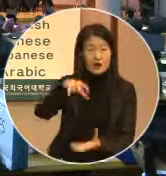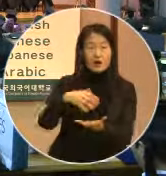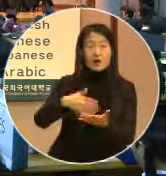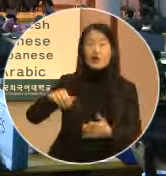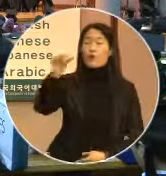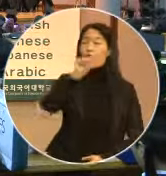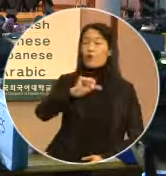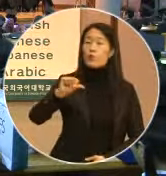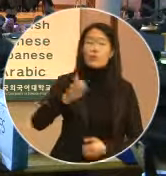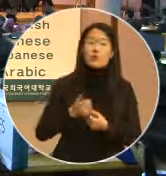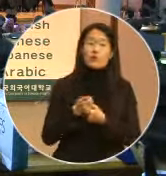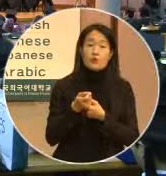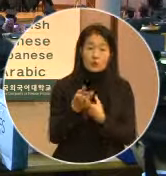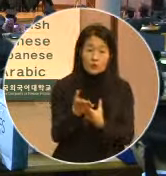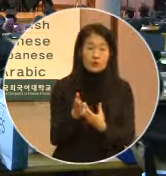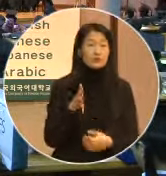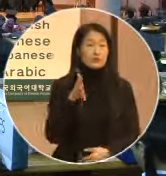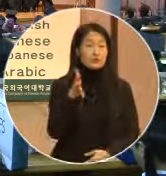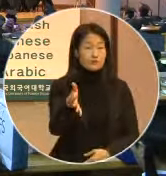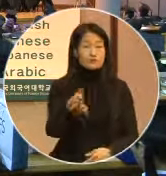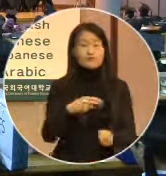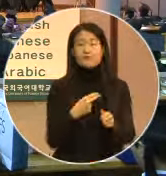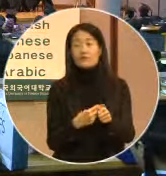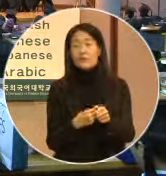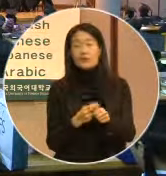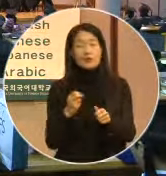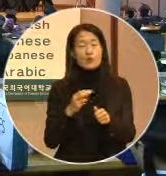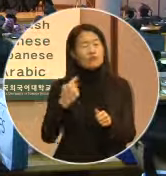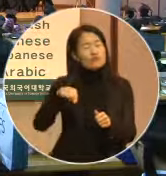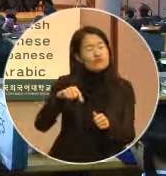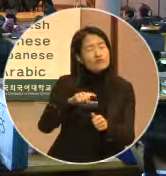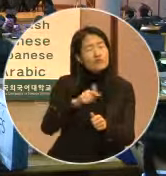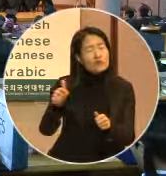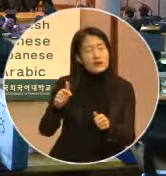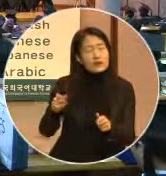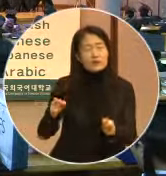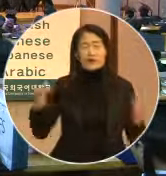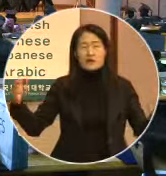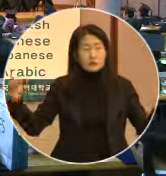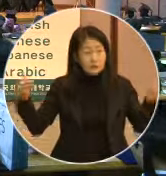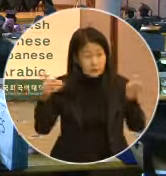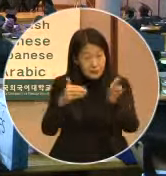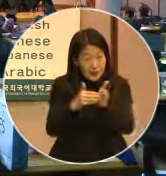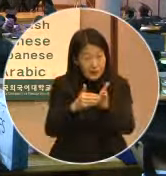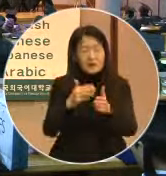5천여 평 규모의 전용 교사의 준공을 8월에 앞두고 있습니다.